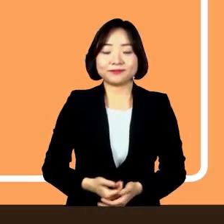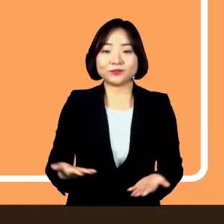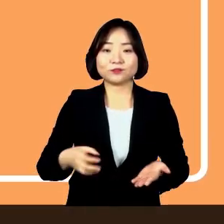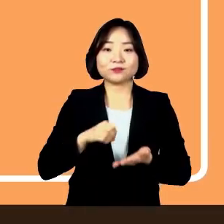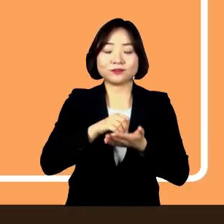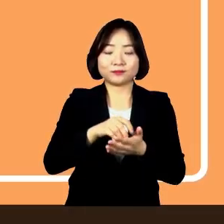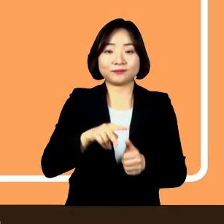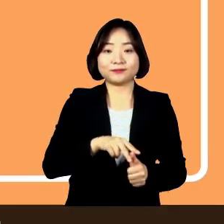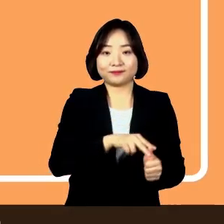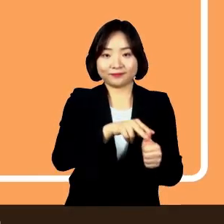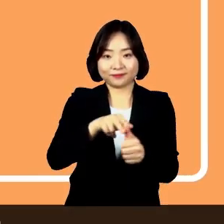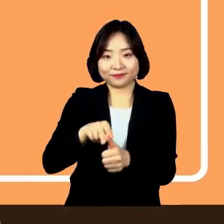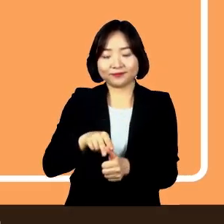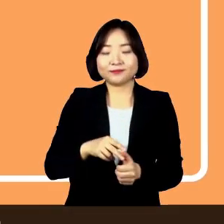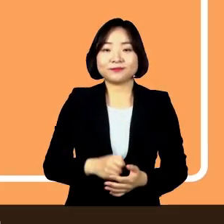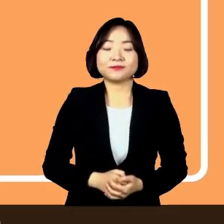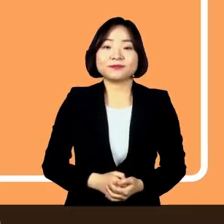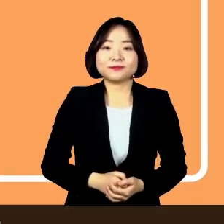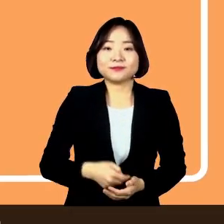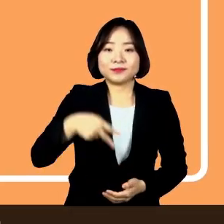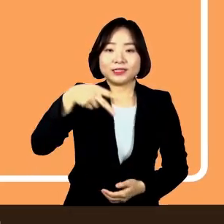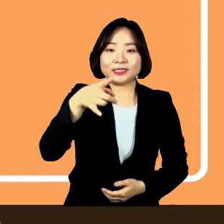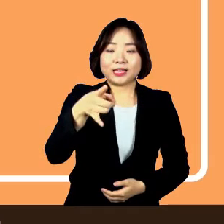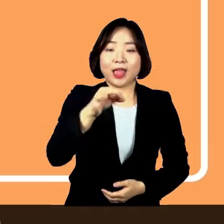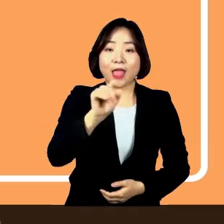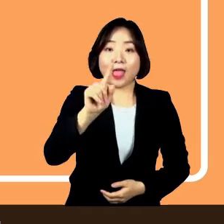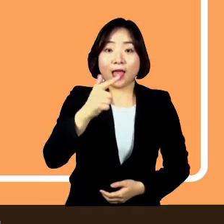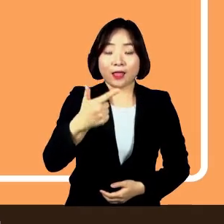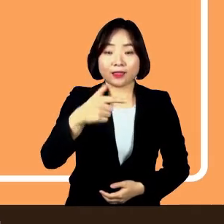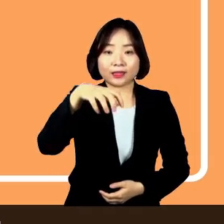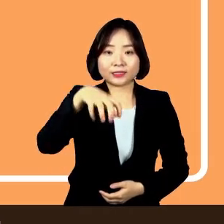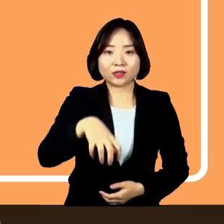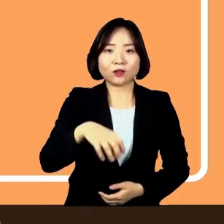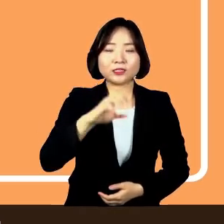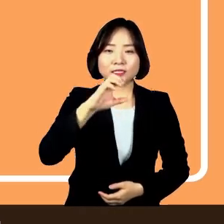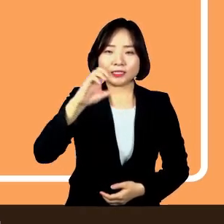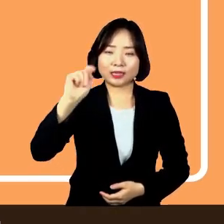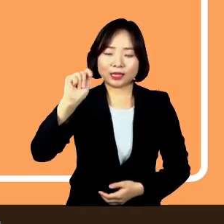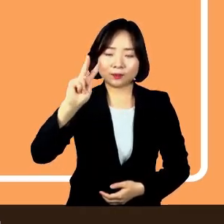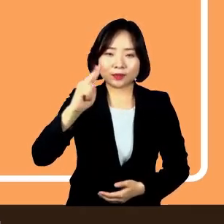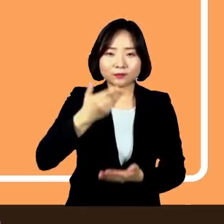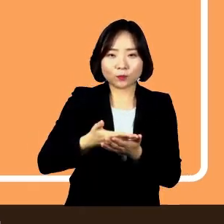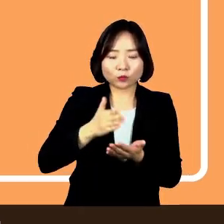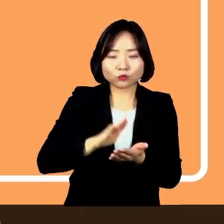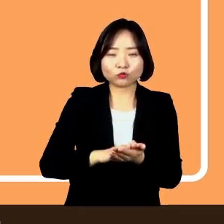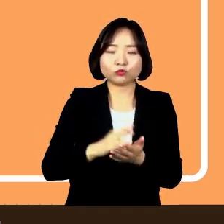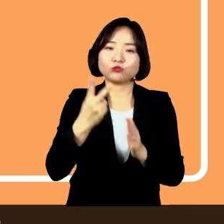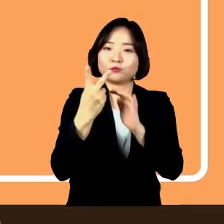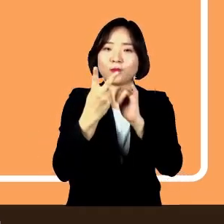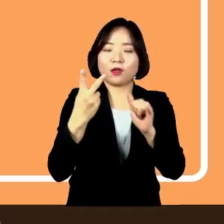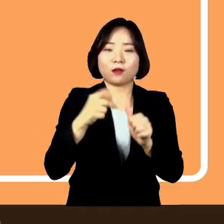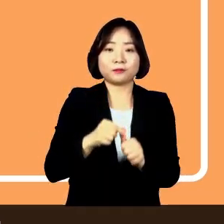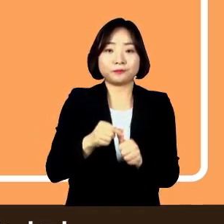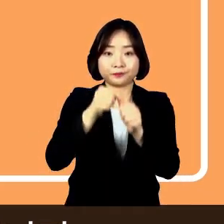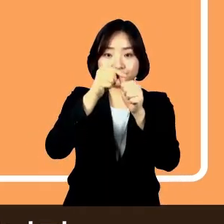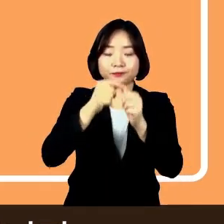취업 정보입니다. 주식회사 세안 ENC에서 CCTV 유지보수, 시공업무 2명을